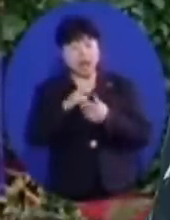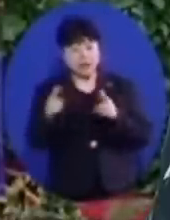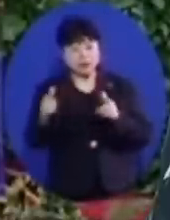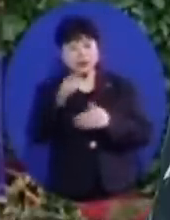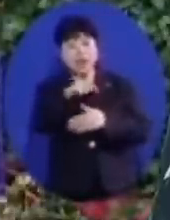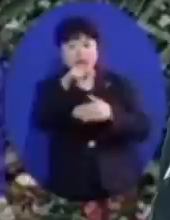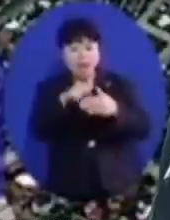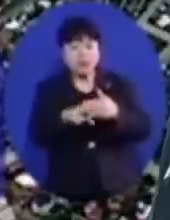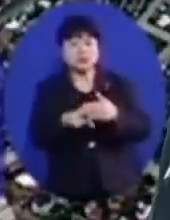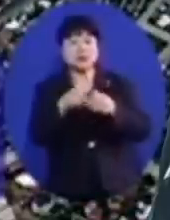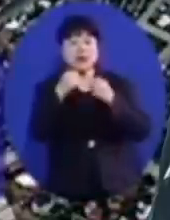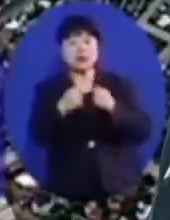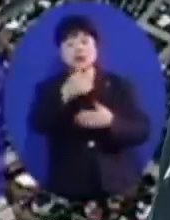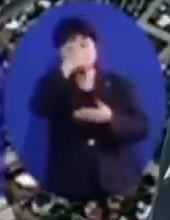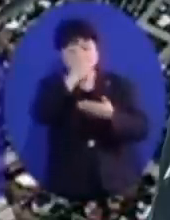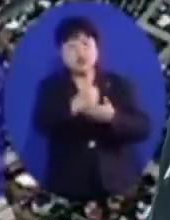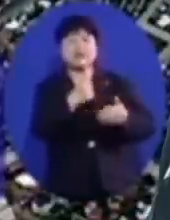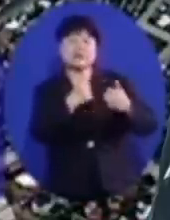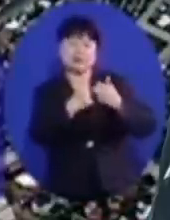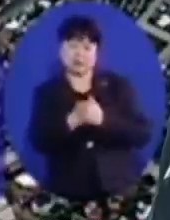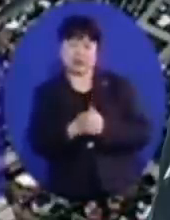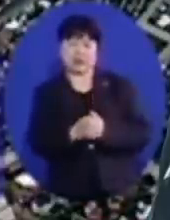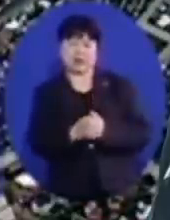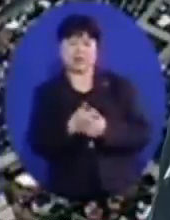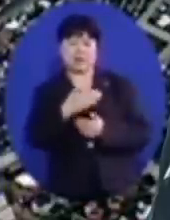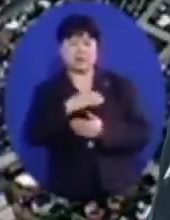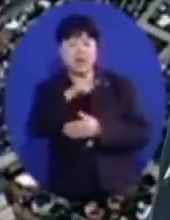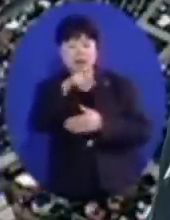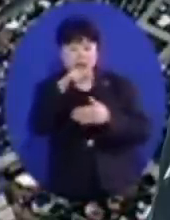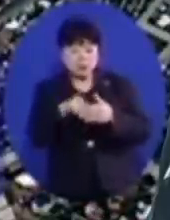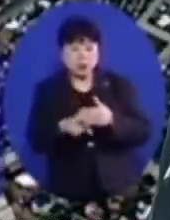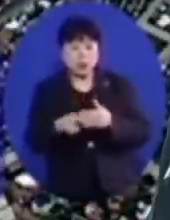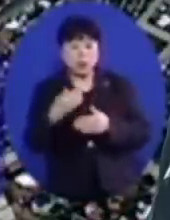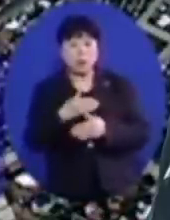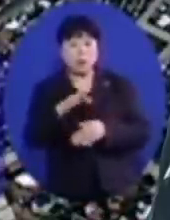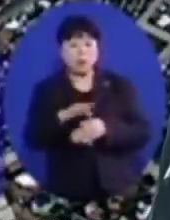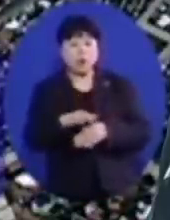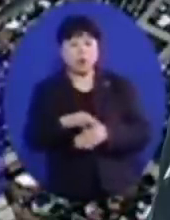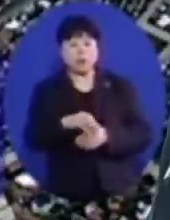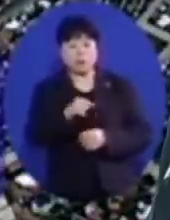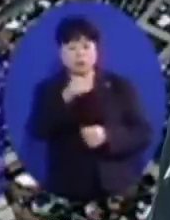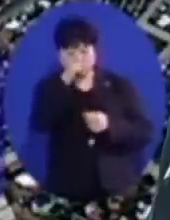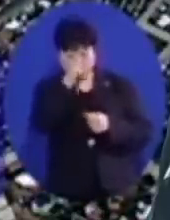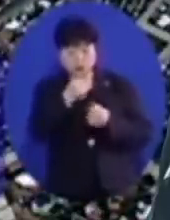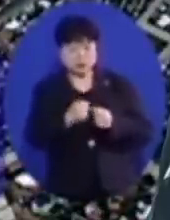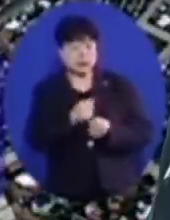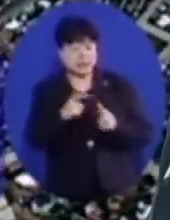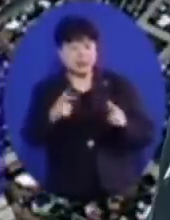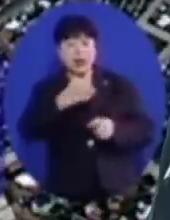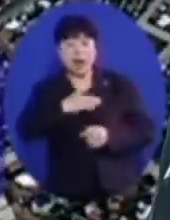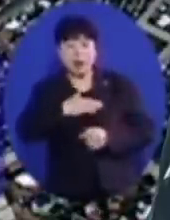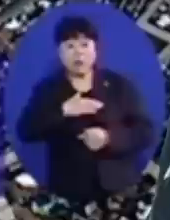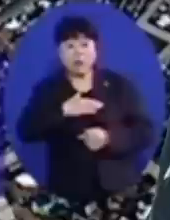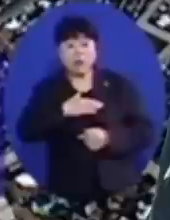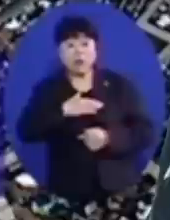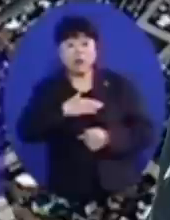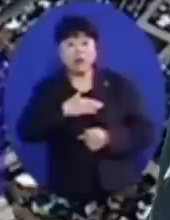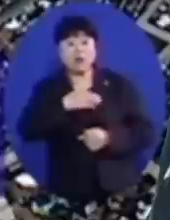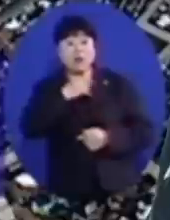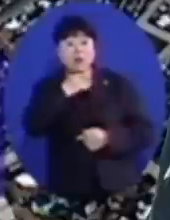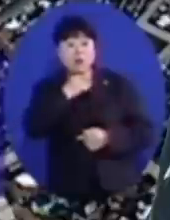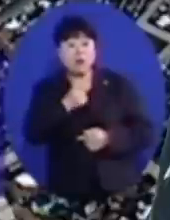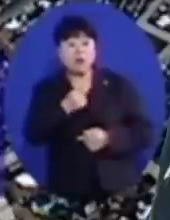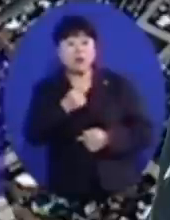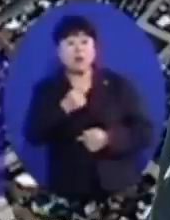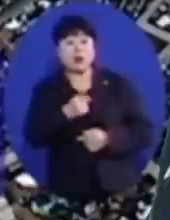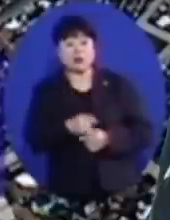내 속에 거하는 주인이라 내 속고 내 육신의 선한 것이 거하지 아니한 줄을 아노니 원하면 내게 있으나